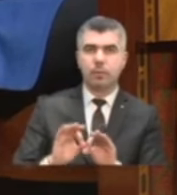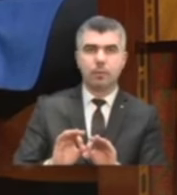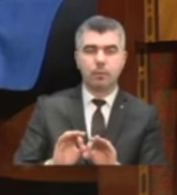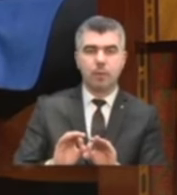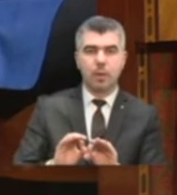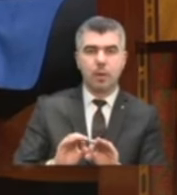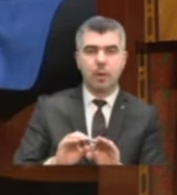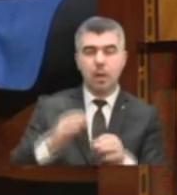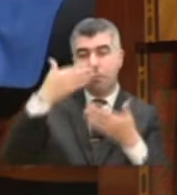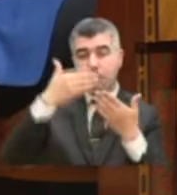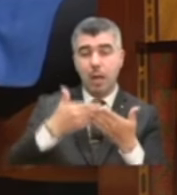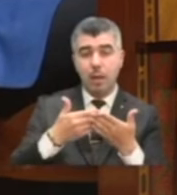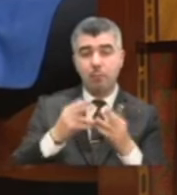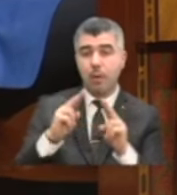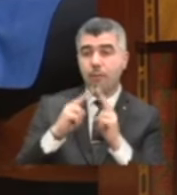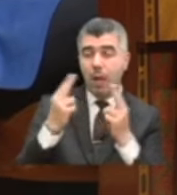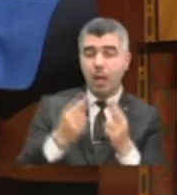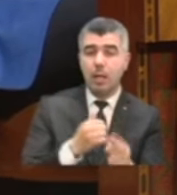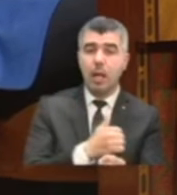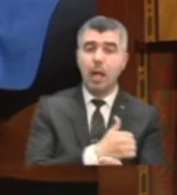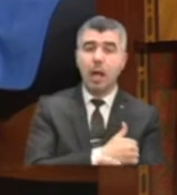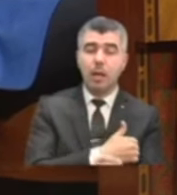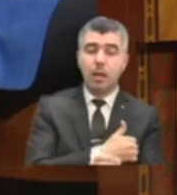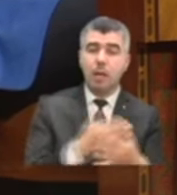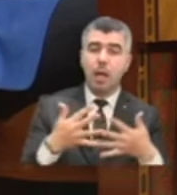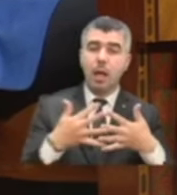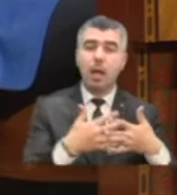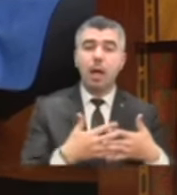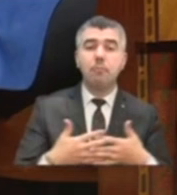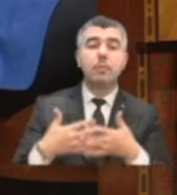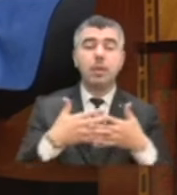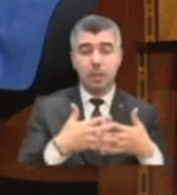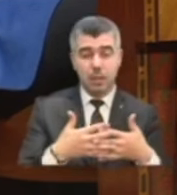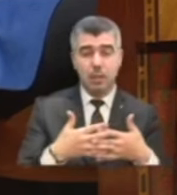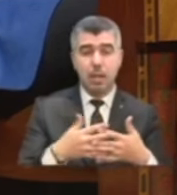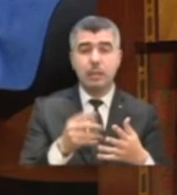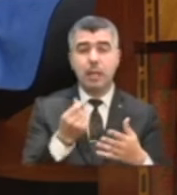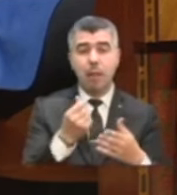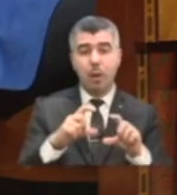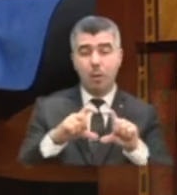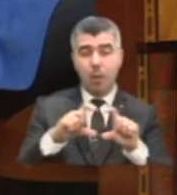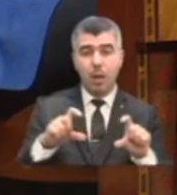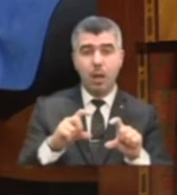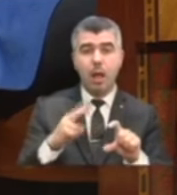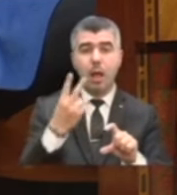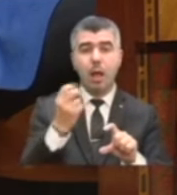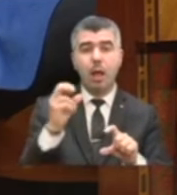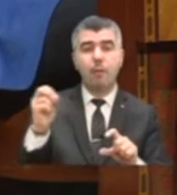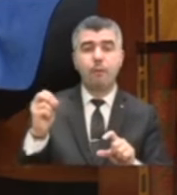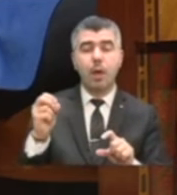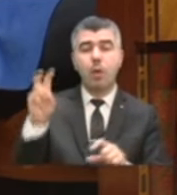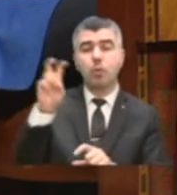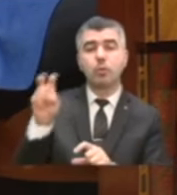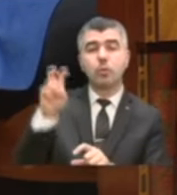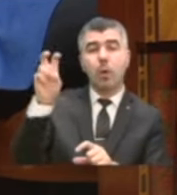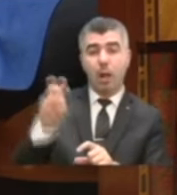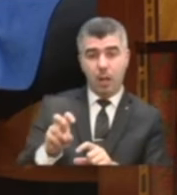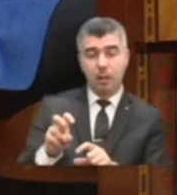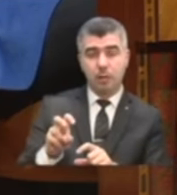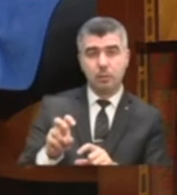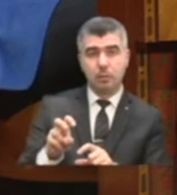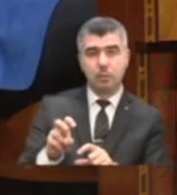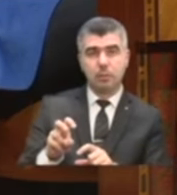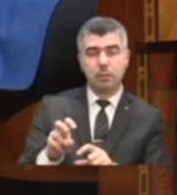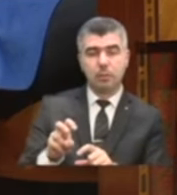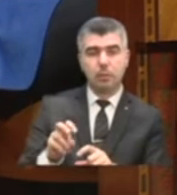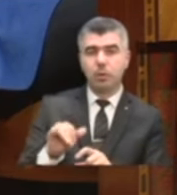المغاربة العالم من كندا من أمريكا ثمن التذكرة أصبح يفوق 2000 دولار كندي، يعني